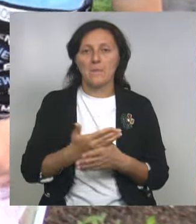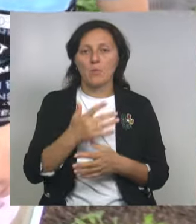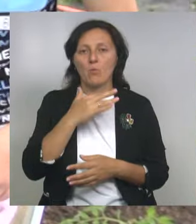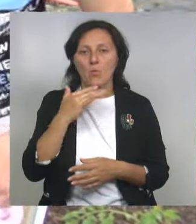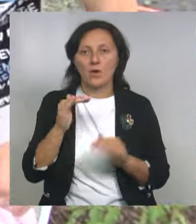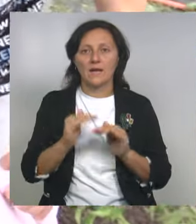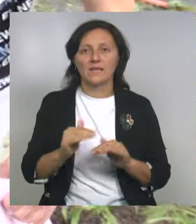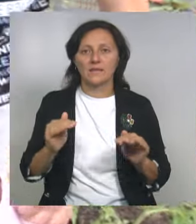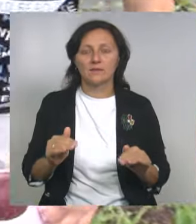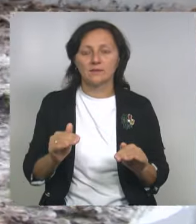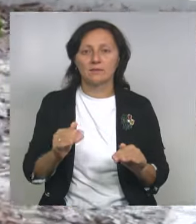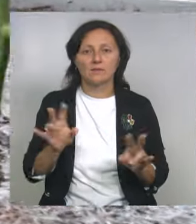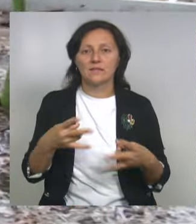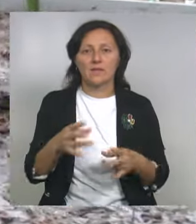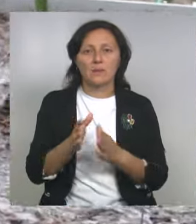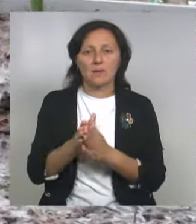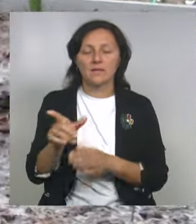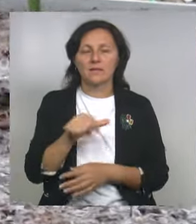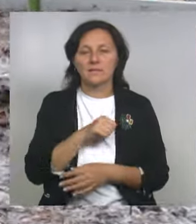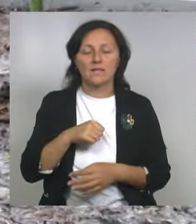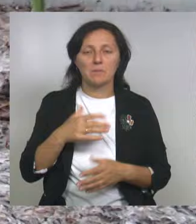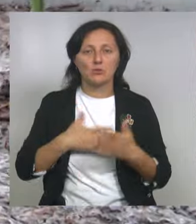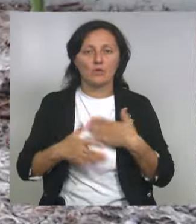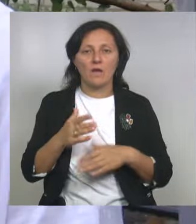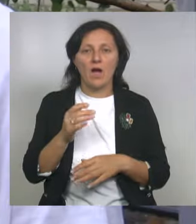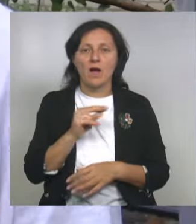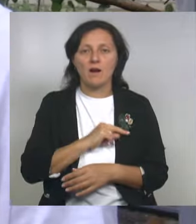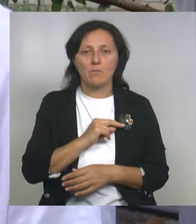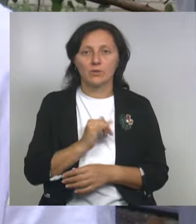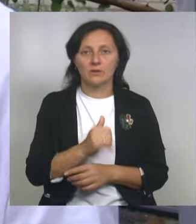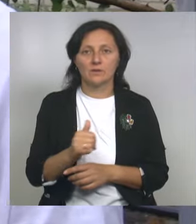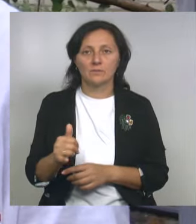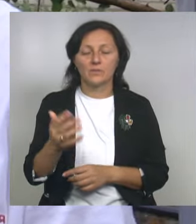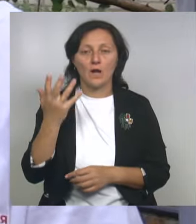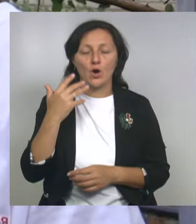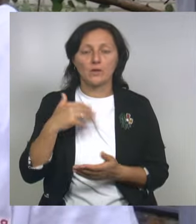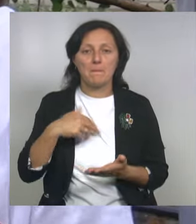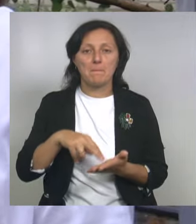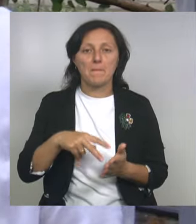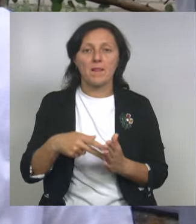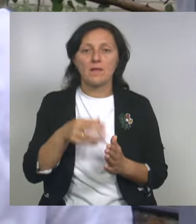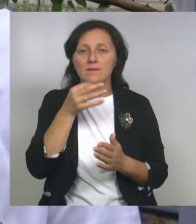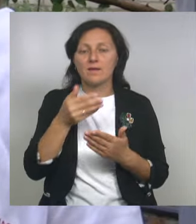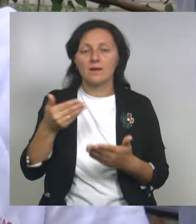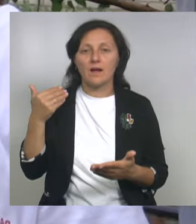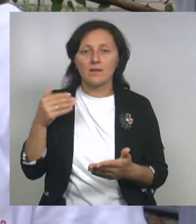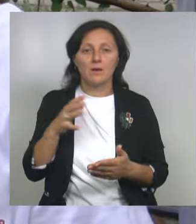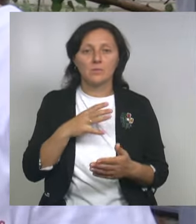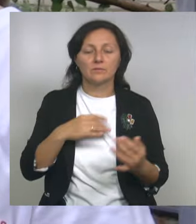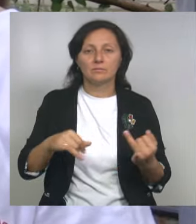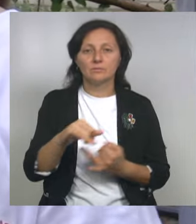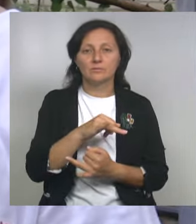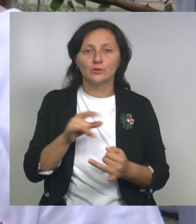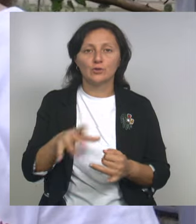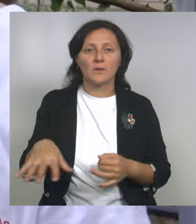детей не приходится ни о чем просить. Сами с удовольствием работают на грядках. Перед тем, как планировали родители, вообще это обговаривалось как со